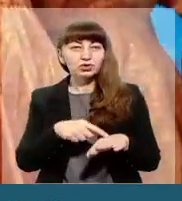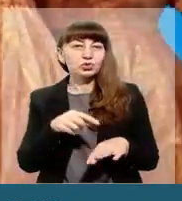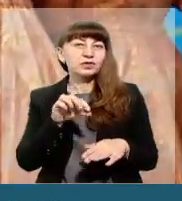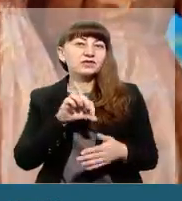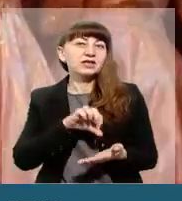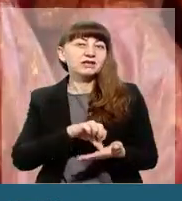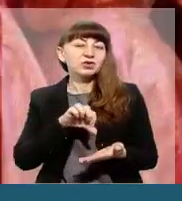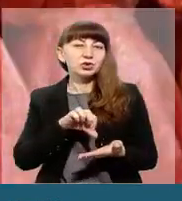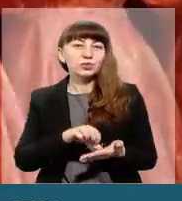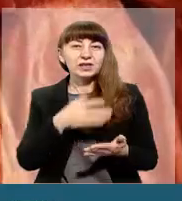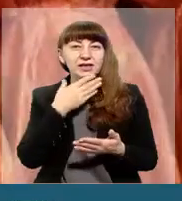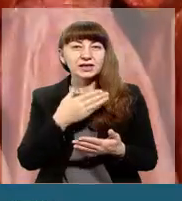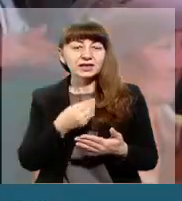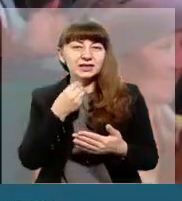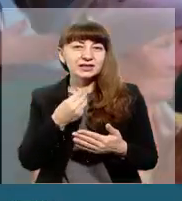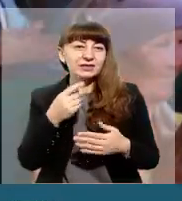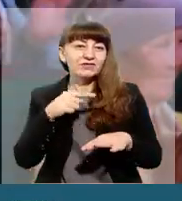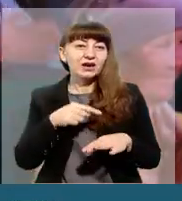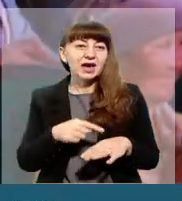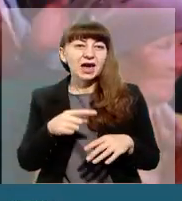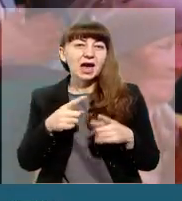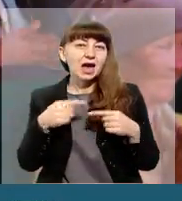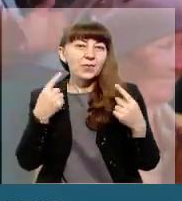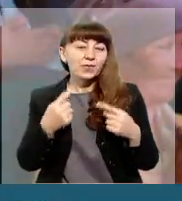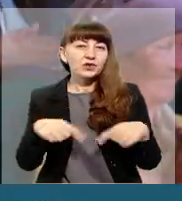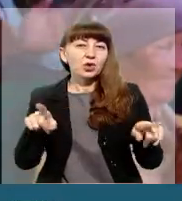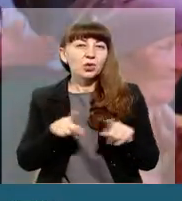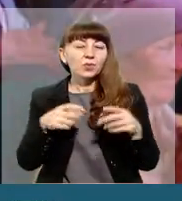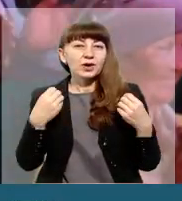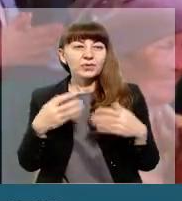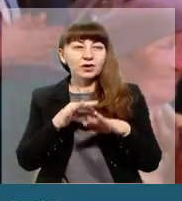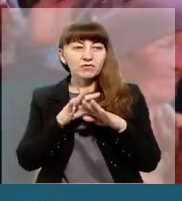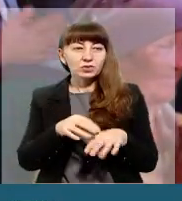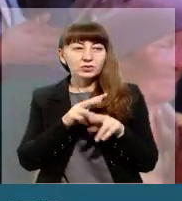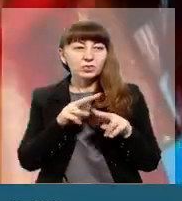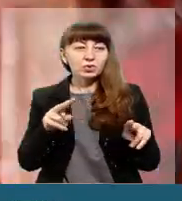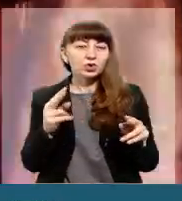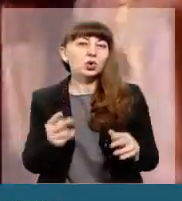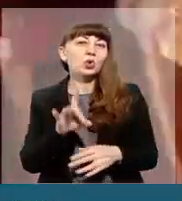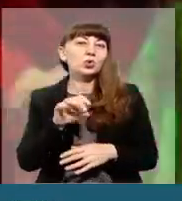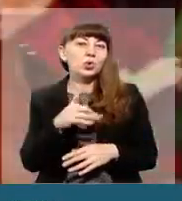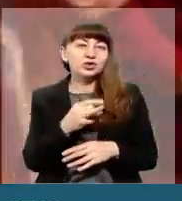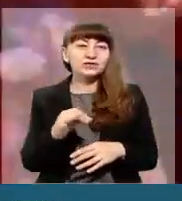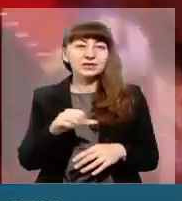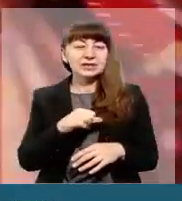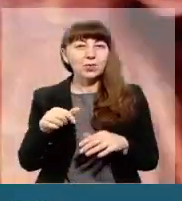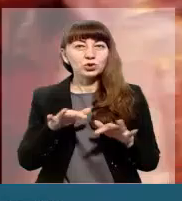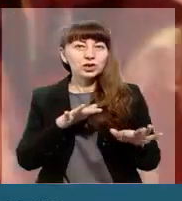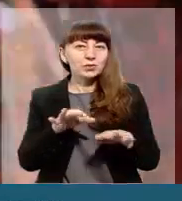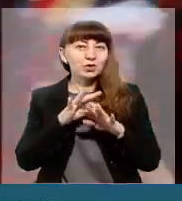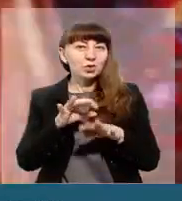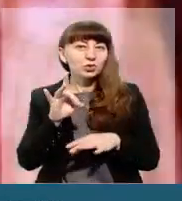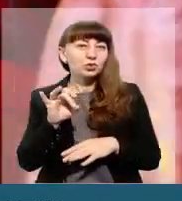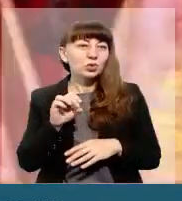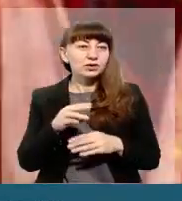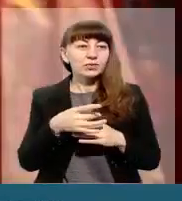выступления и яркие эмоции. Именно в такой праздничной атмосфере проходит смотр художественной самодеятельности в Узунгольском районе. В этом году